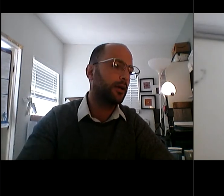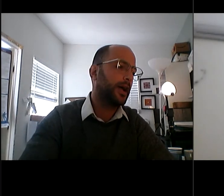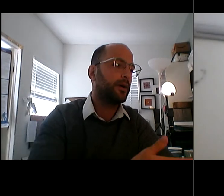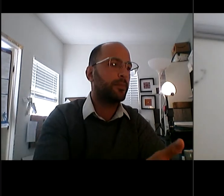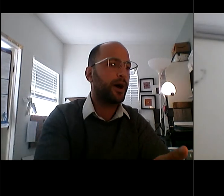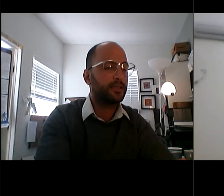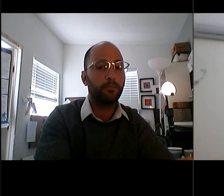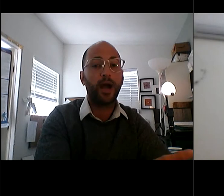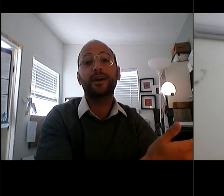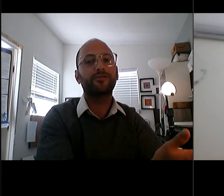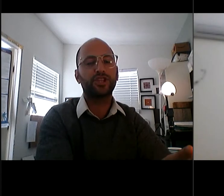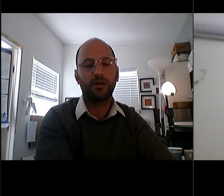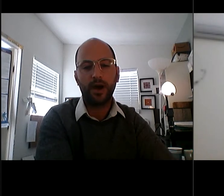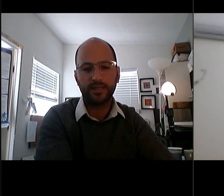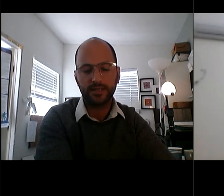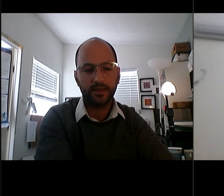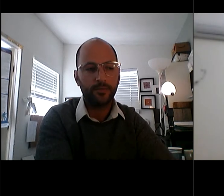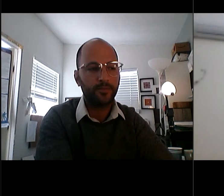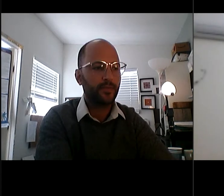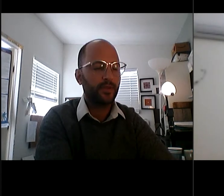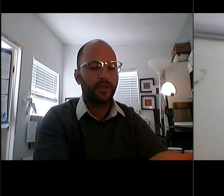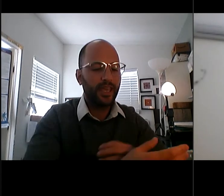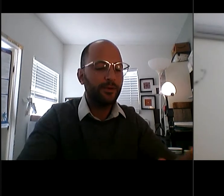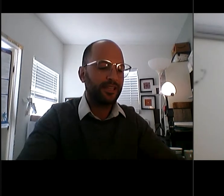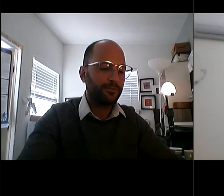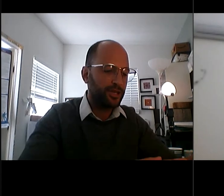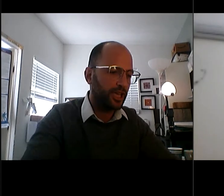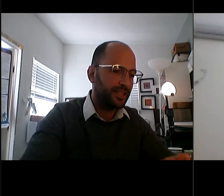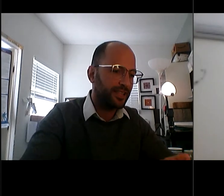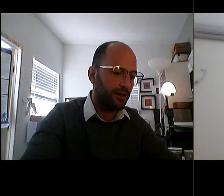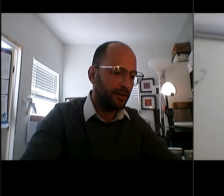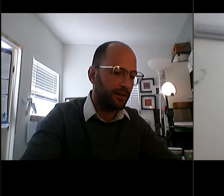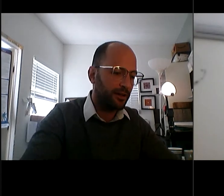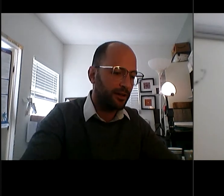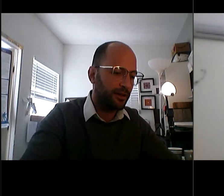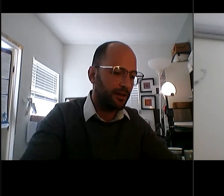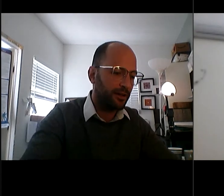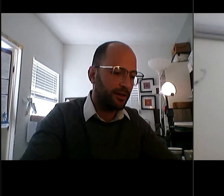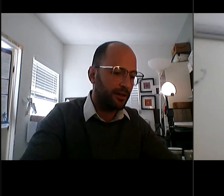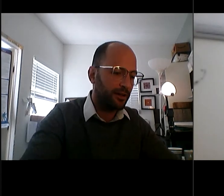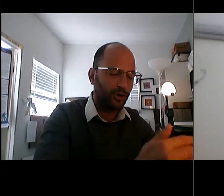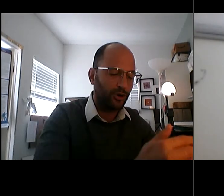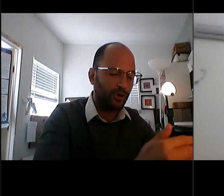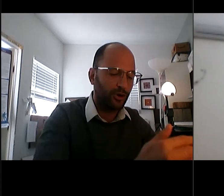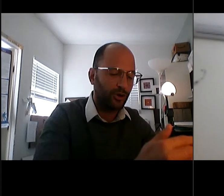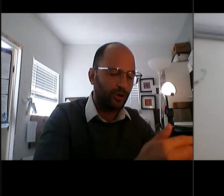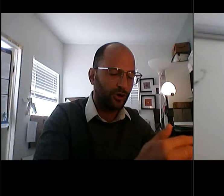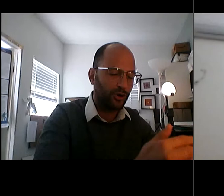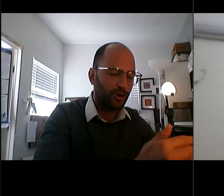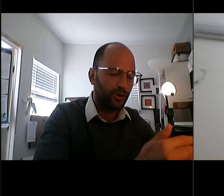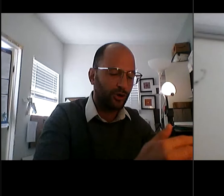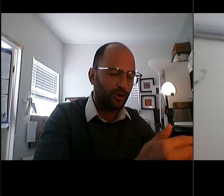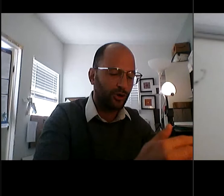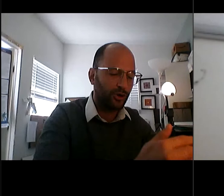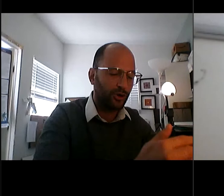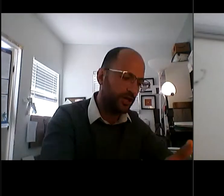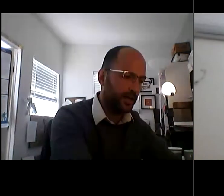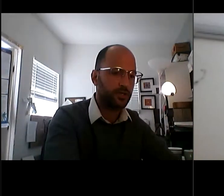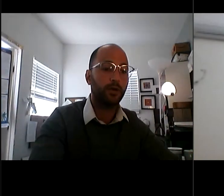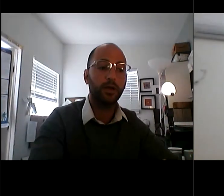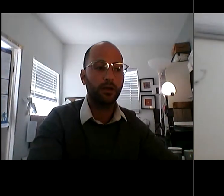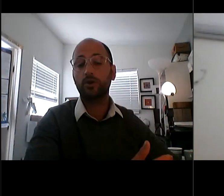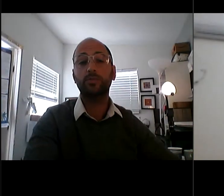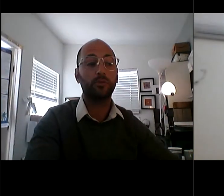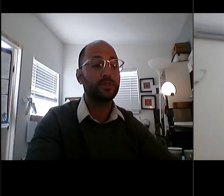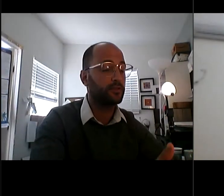נדלן, כמה הבית, מה ה-ARV של הבית הזה? אם אתם משאירים את הבית באותו גודל ולא נוגעים ולא כלום, סבב, אפשר לקבל